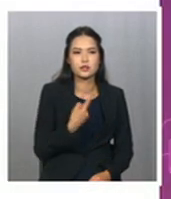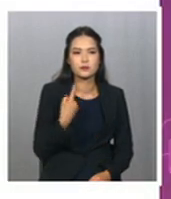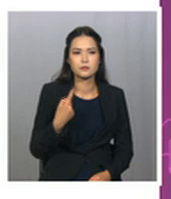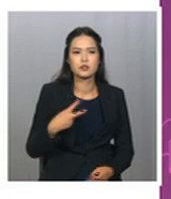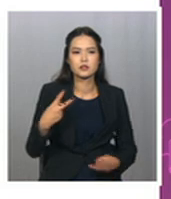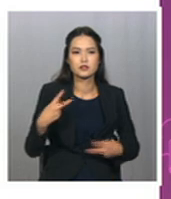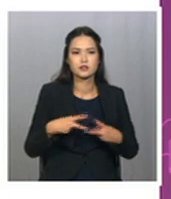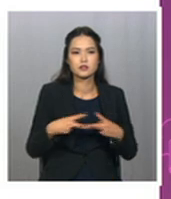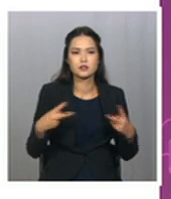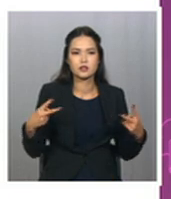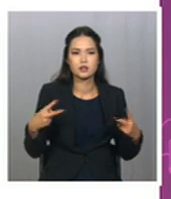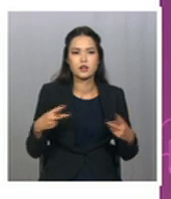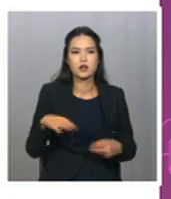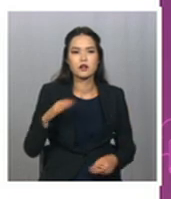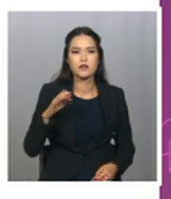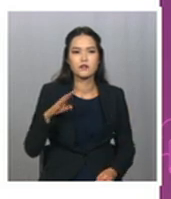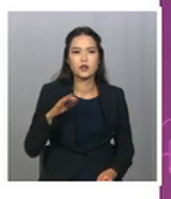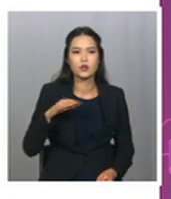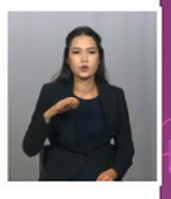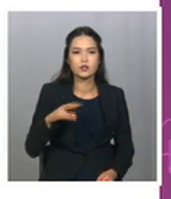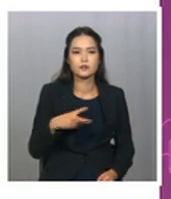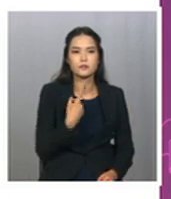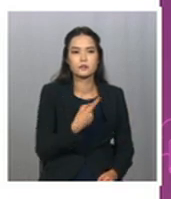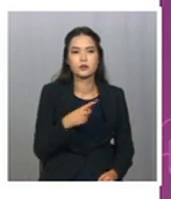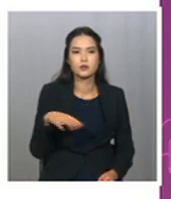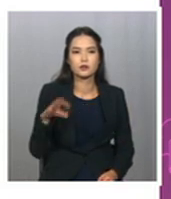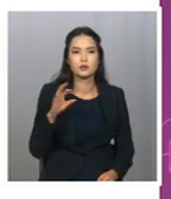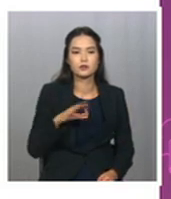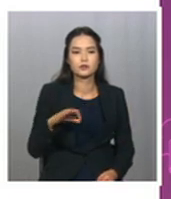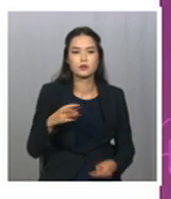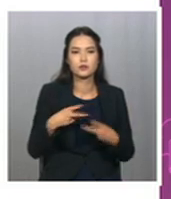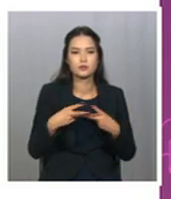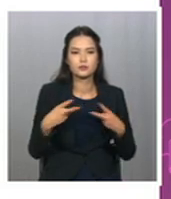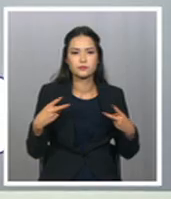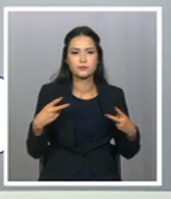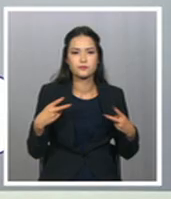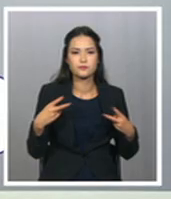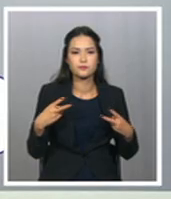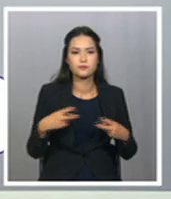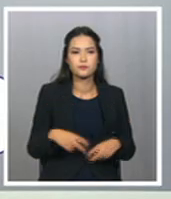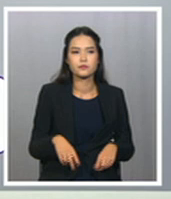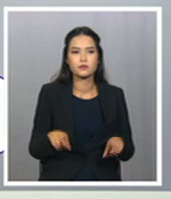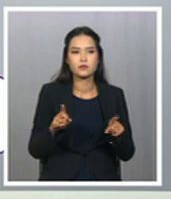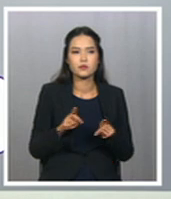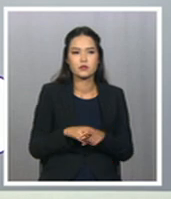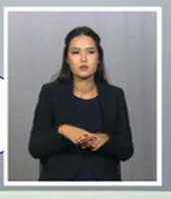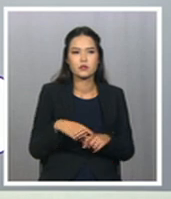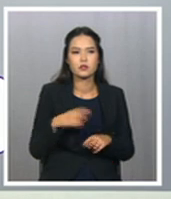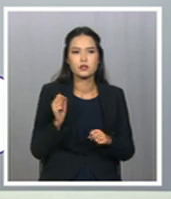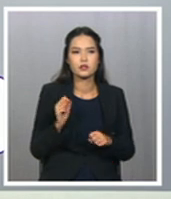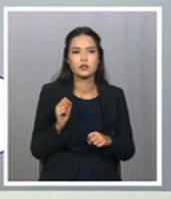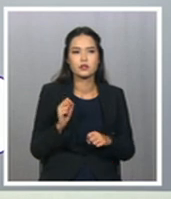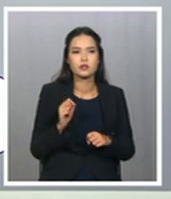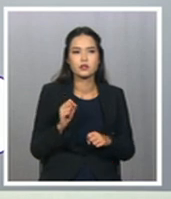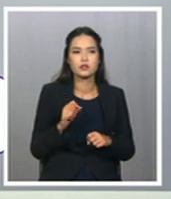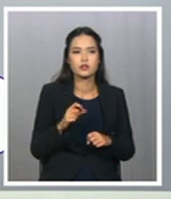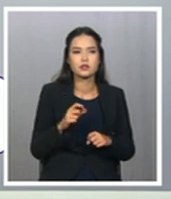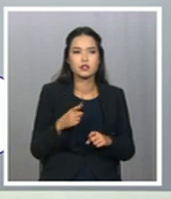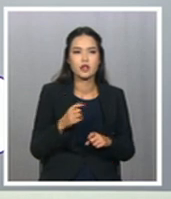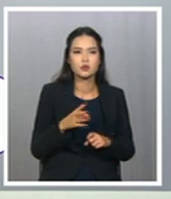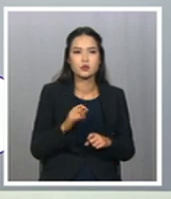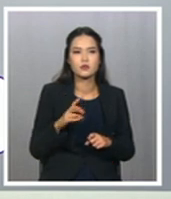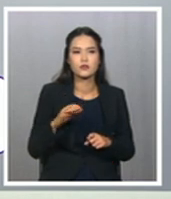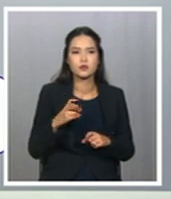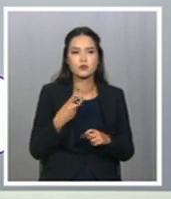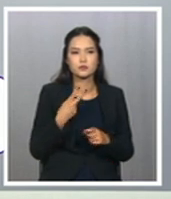тең, ал фенотиптері бірдің нөлге қатынасына тең. Ал енді генотип пен фенотиптің бұндай қатынас